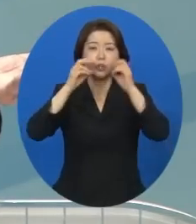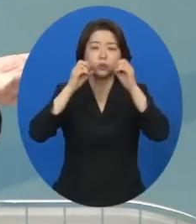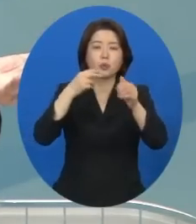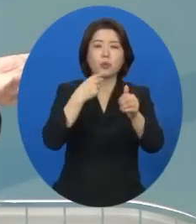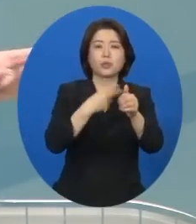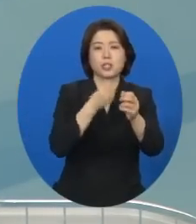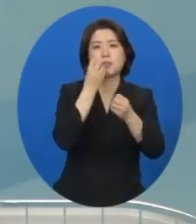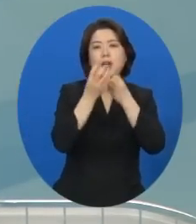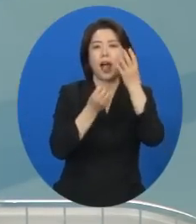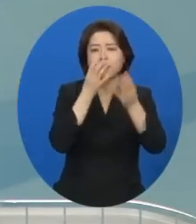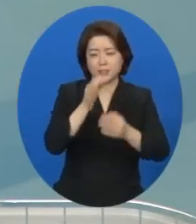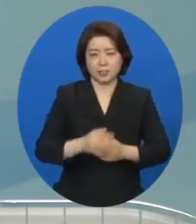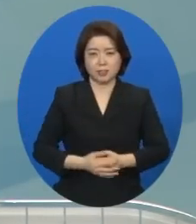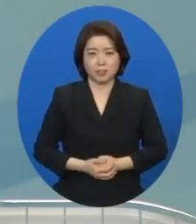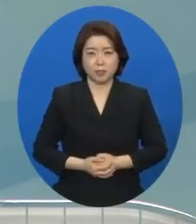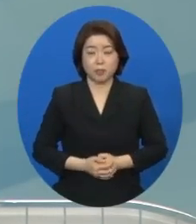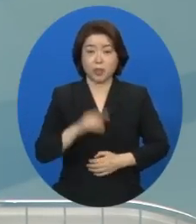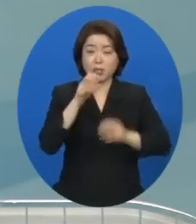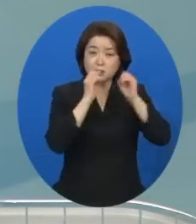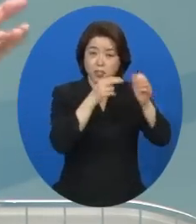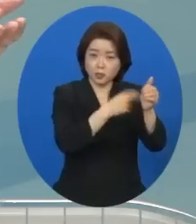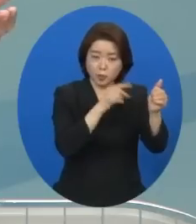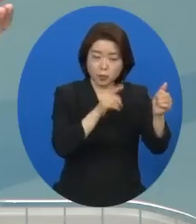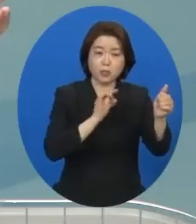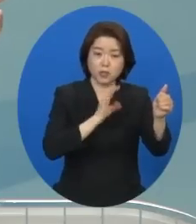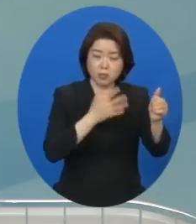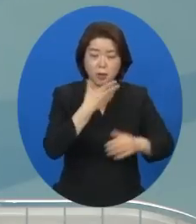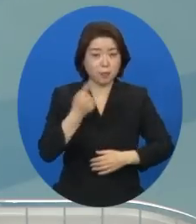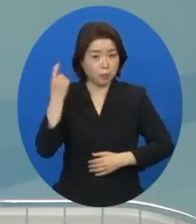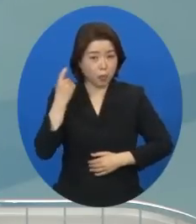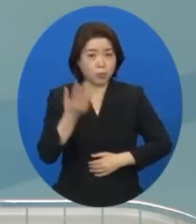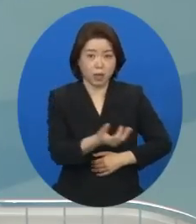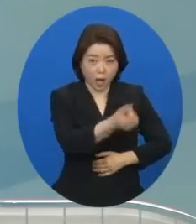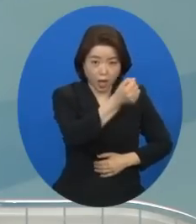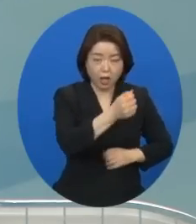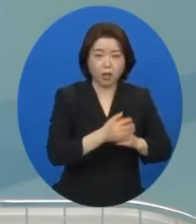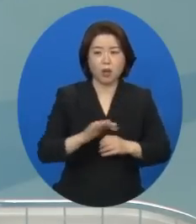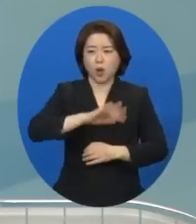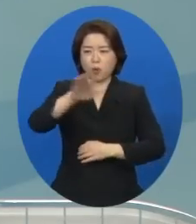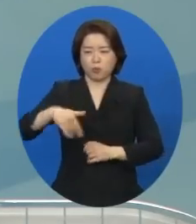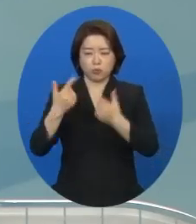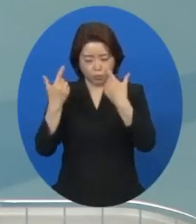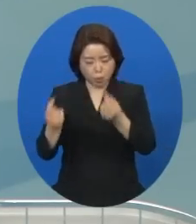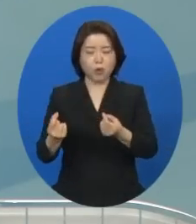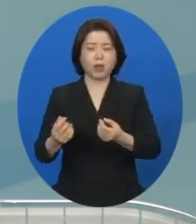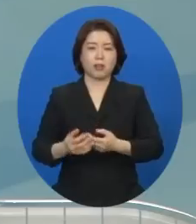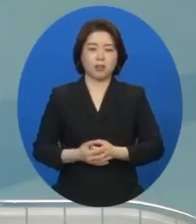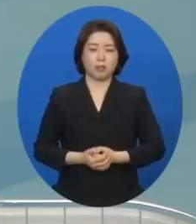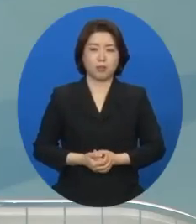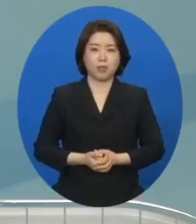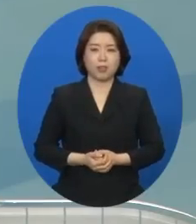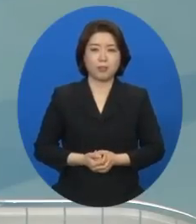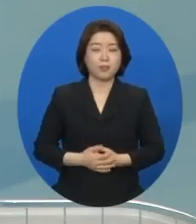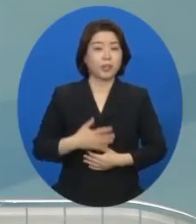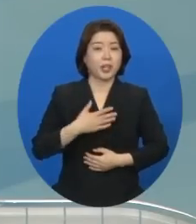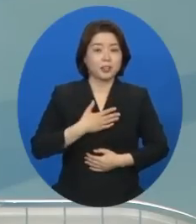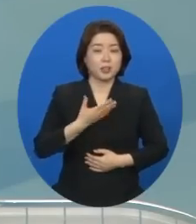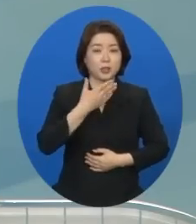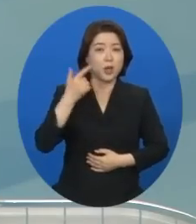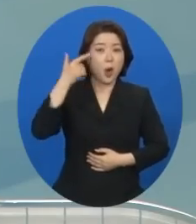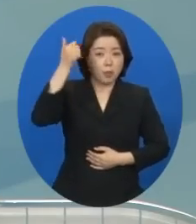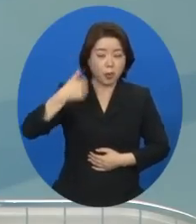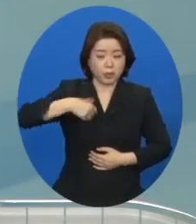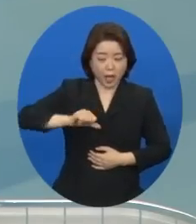마찬가지예요. 허드슨 테일러 선교사님에게만 복음입니까? 우리에게도 마찬가지예요. 저는 목사의